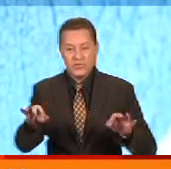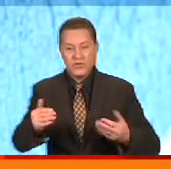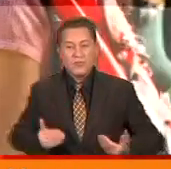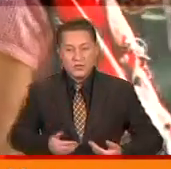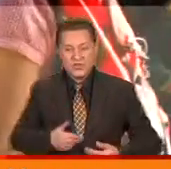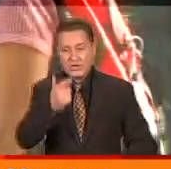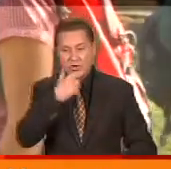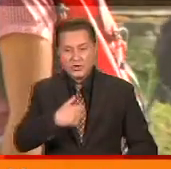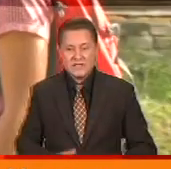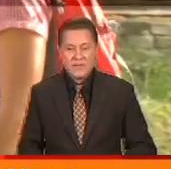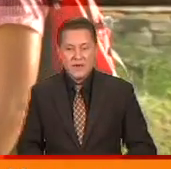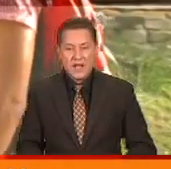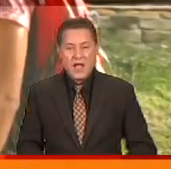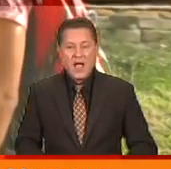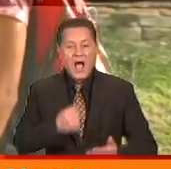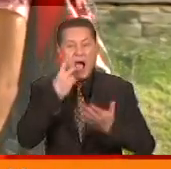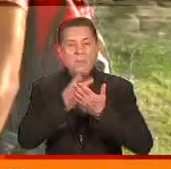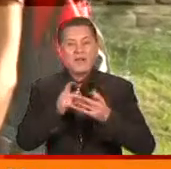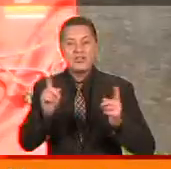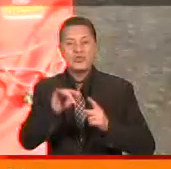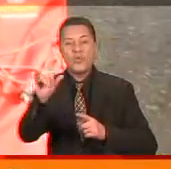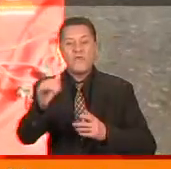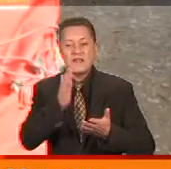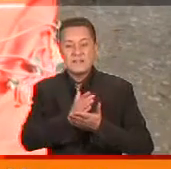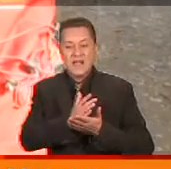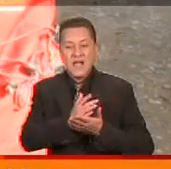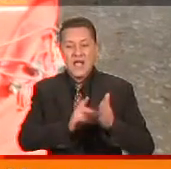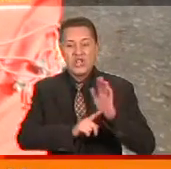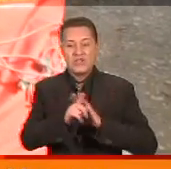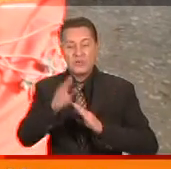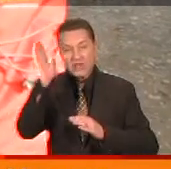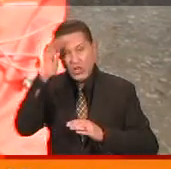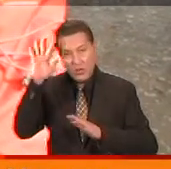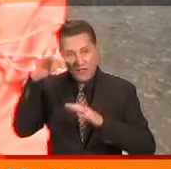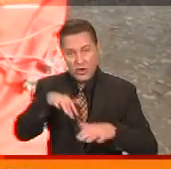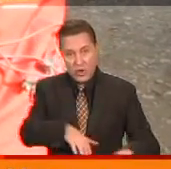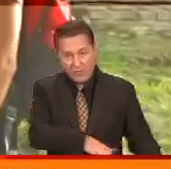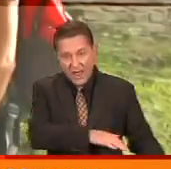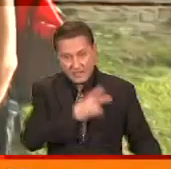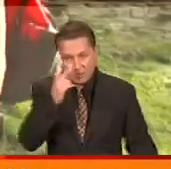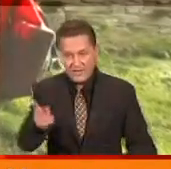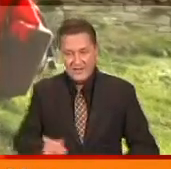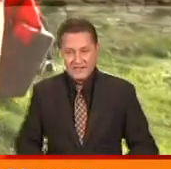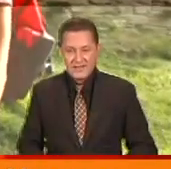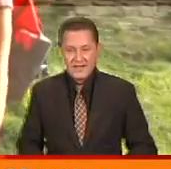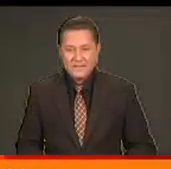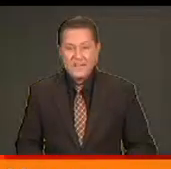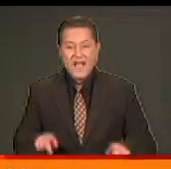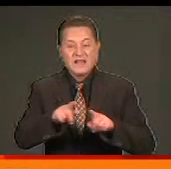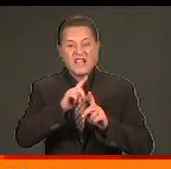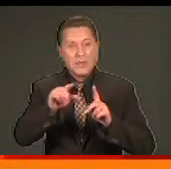до себе. А покажете нам, що у вас є? Покажемо. Ну тільки спочатку водопад, потім чай, потім на світ. Це такі правила у вас?